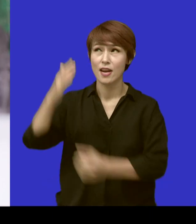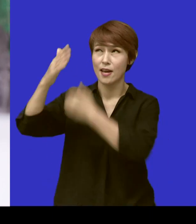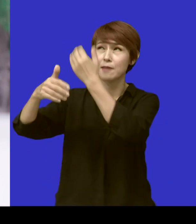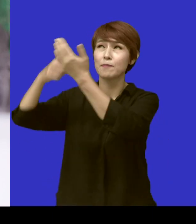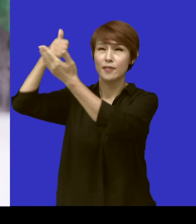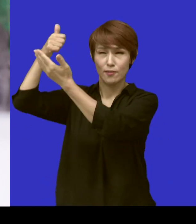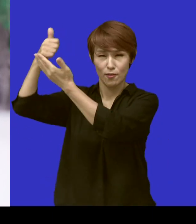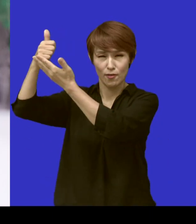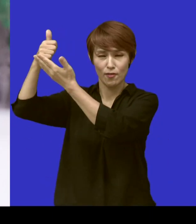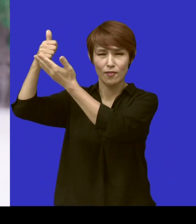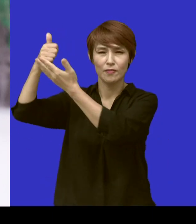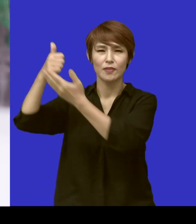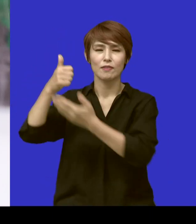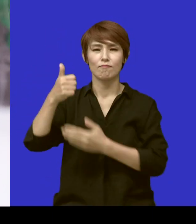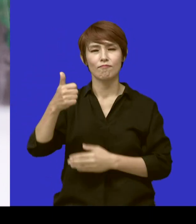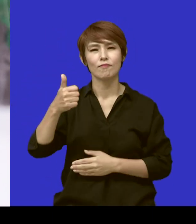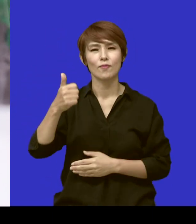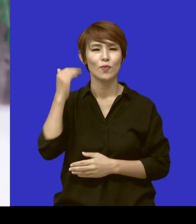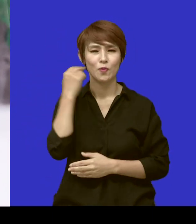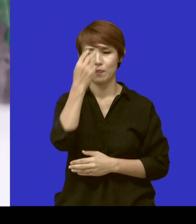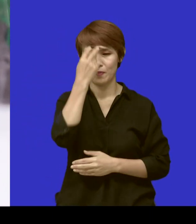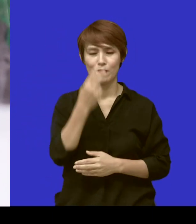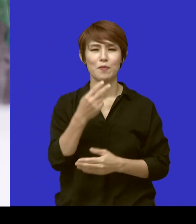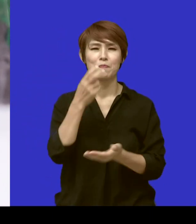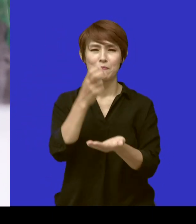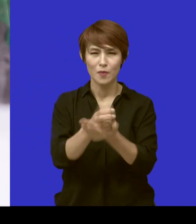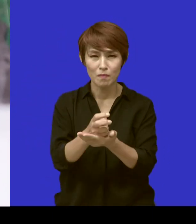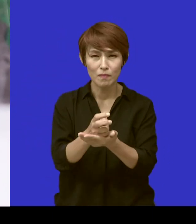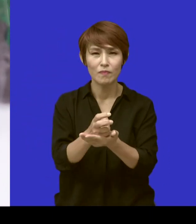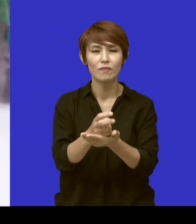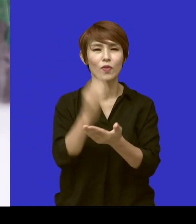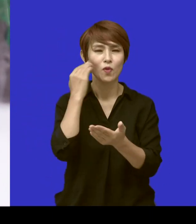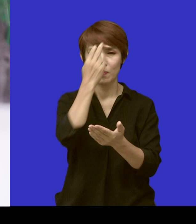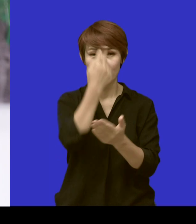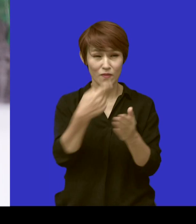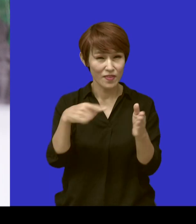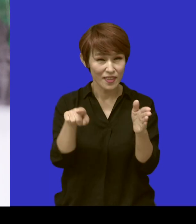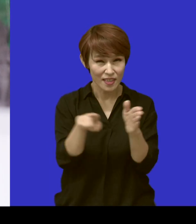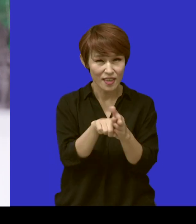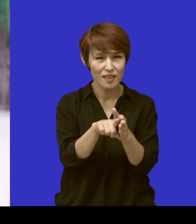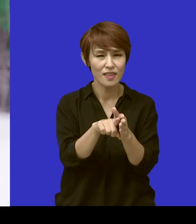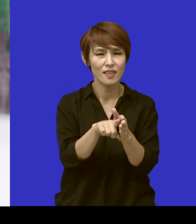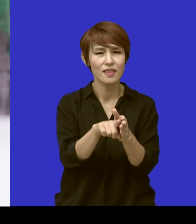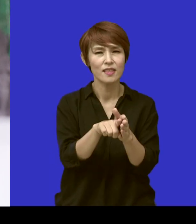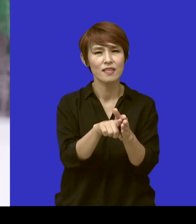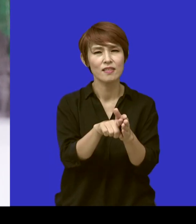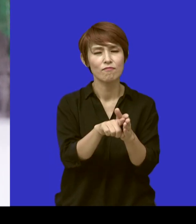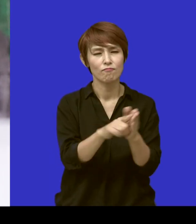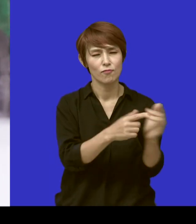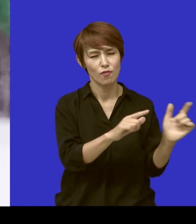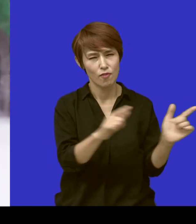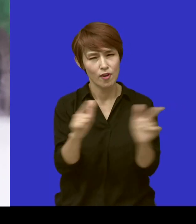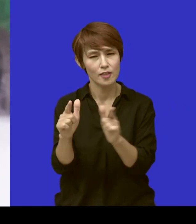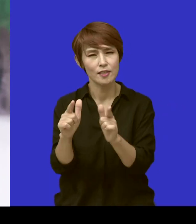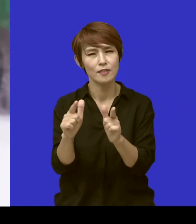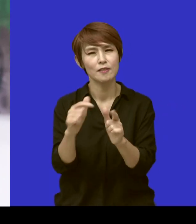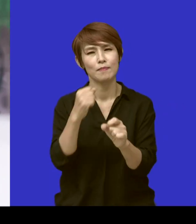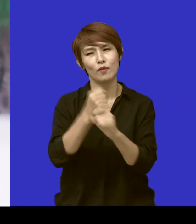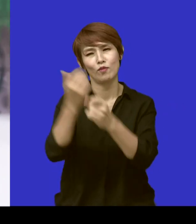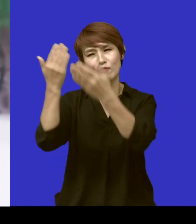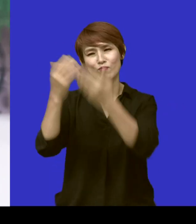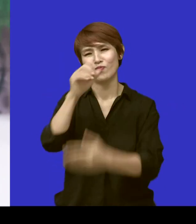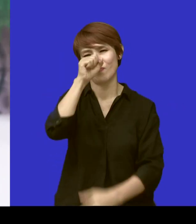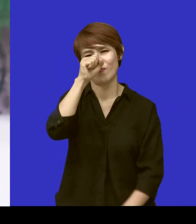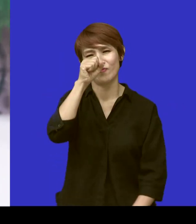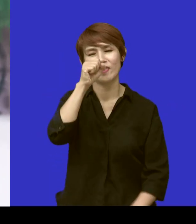하나님께서 법도 그렇고 제도도 그렇고 농맹인을 위한 그런 많은 제도들이 생기게 해주셨으면